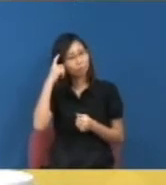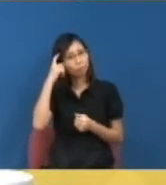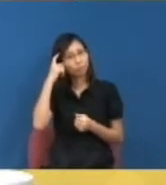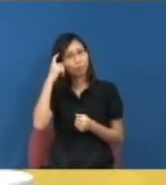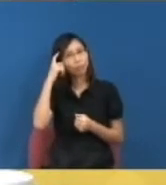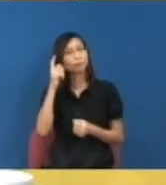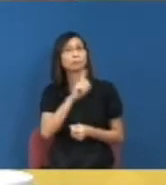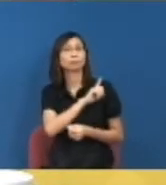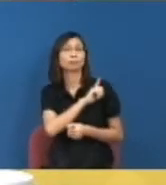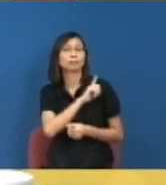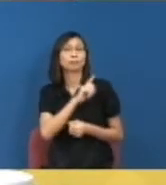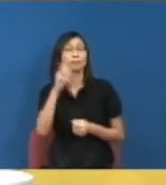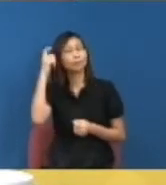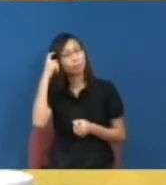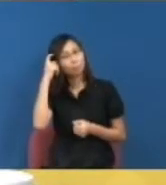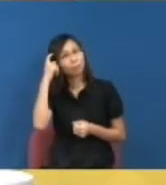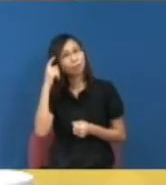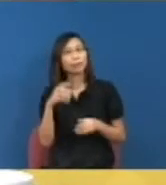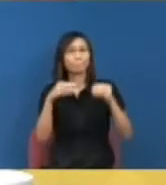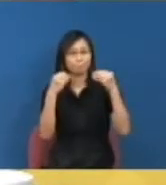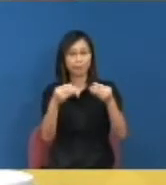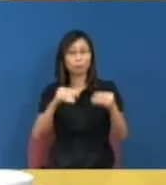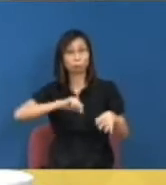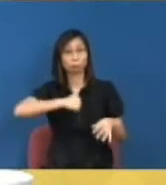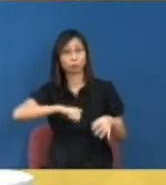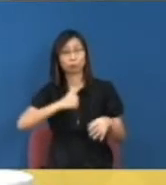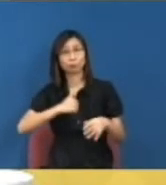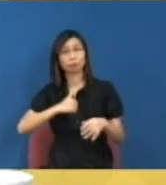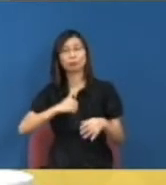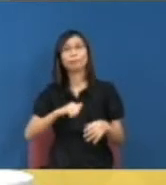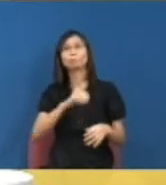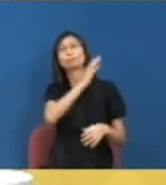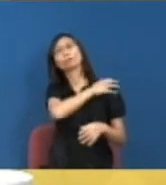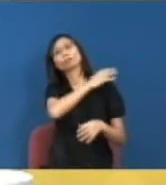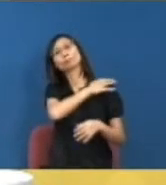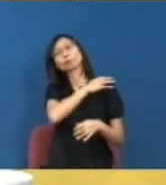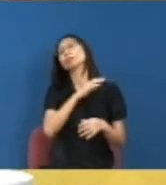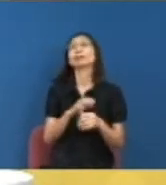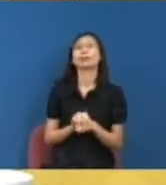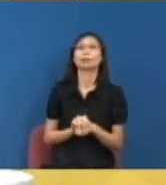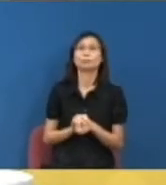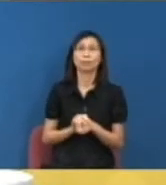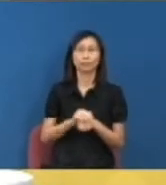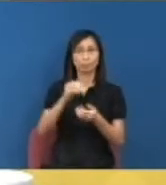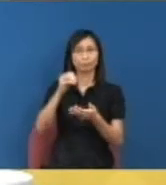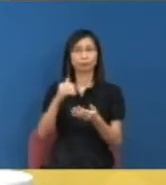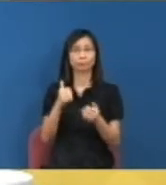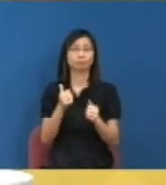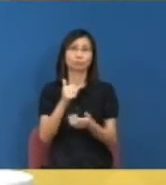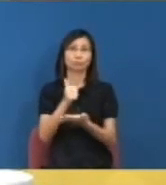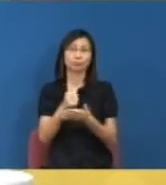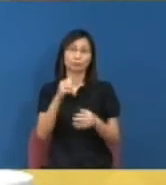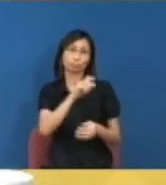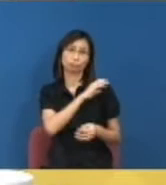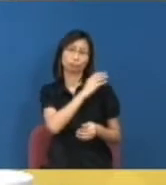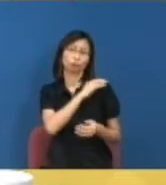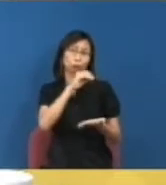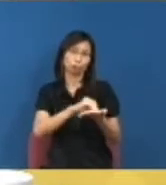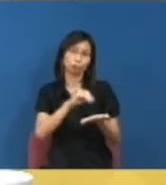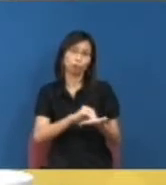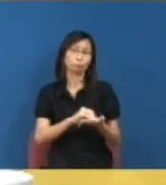術